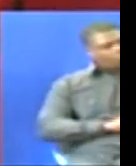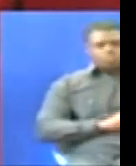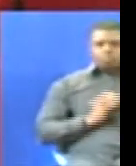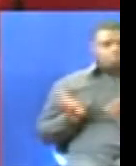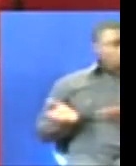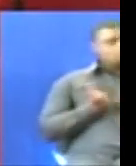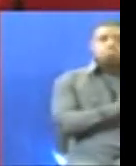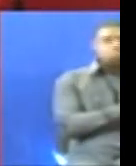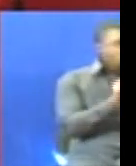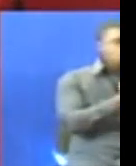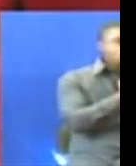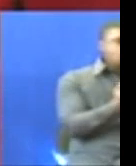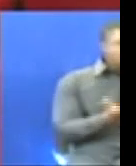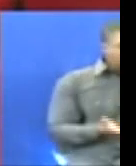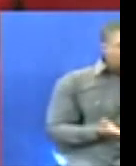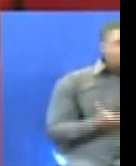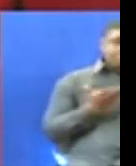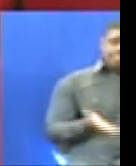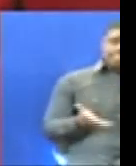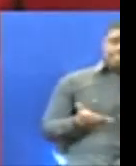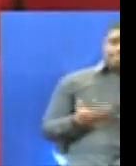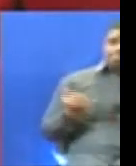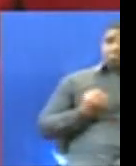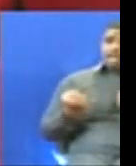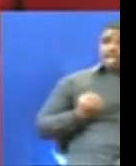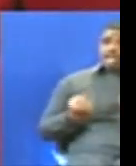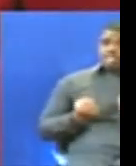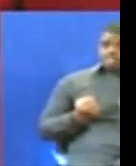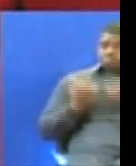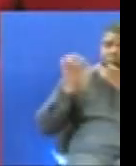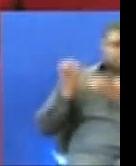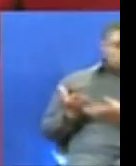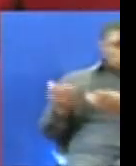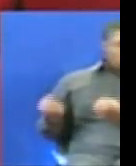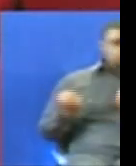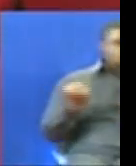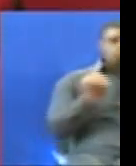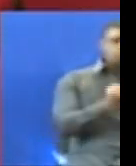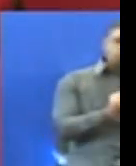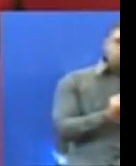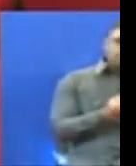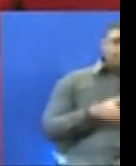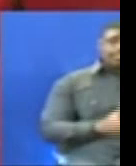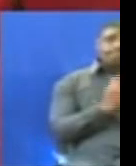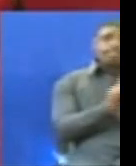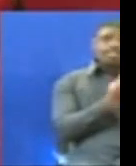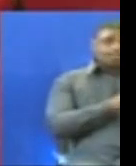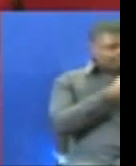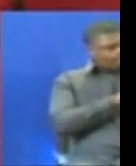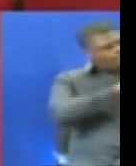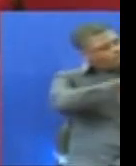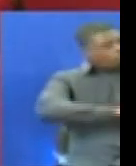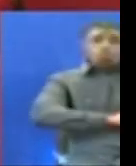Sasa inapokuwa kwamba magari ya kusafirisha mizigo na ndio njia pekee tunayotegemea zaidi imepungua kwa kiasi